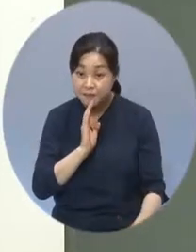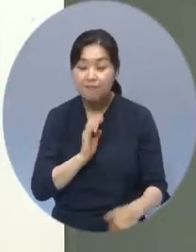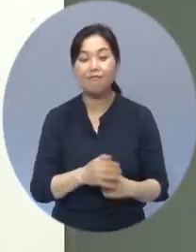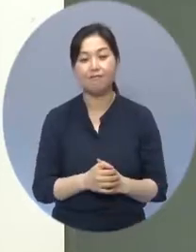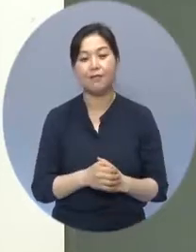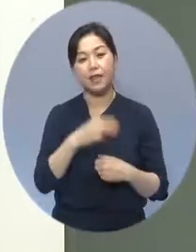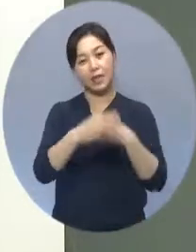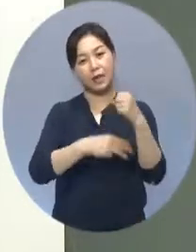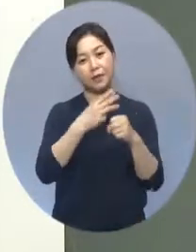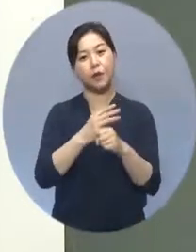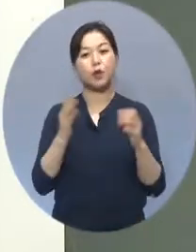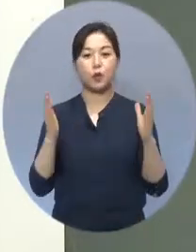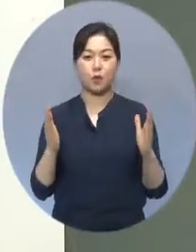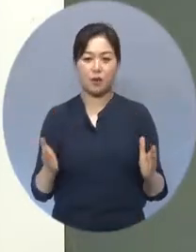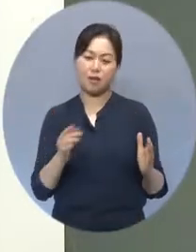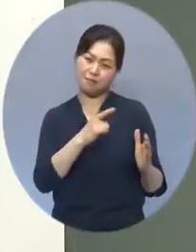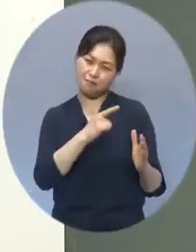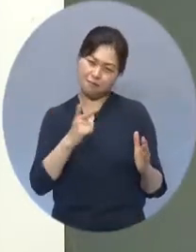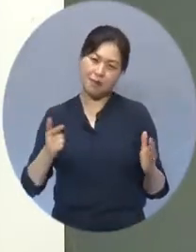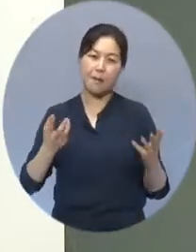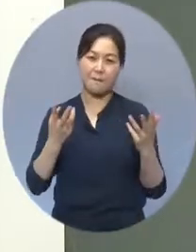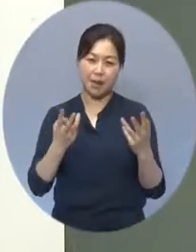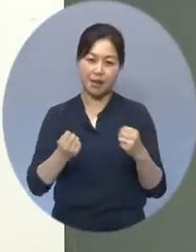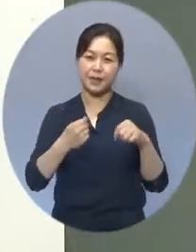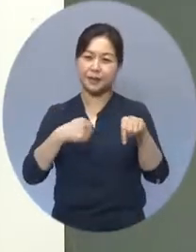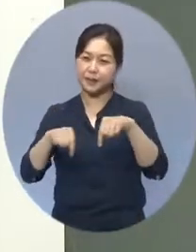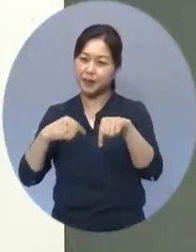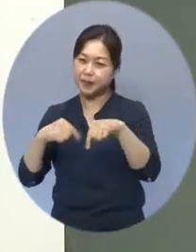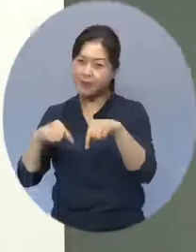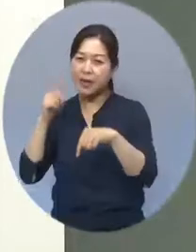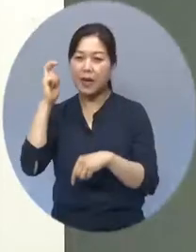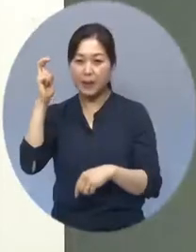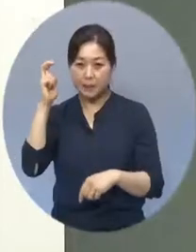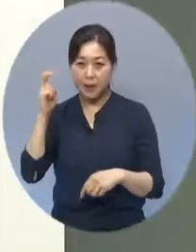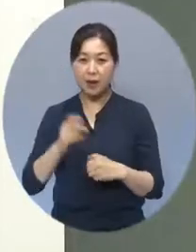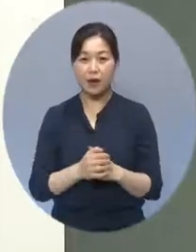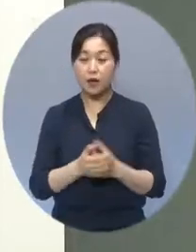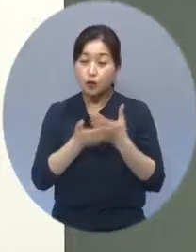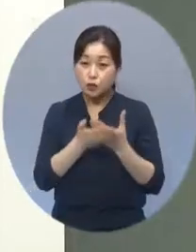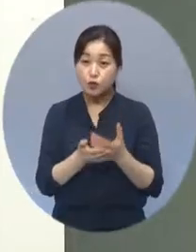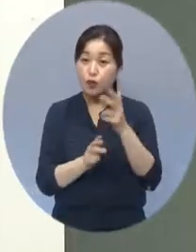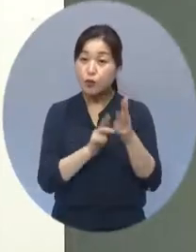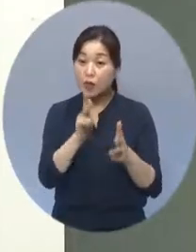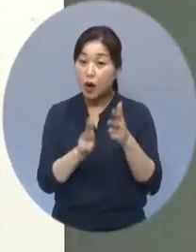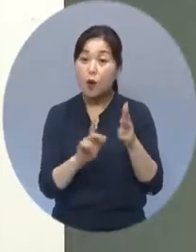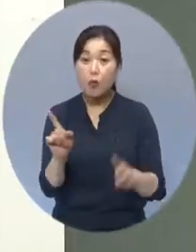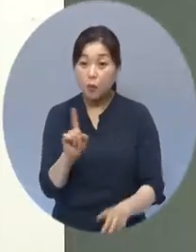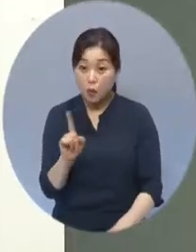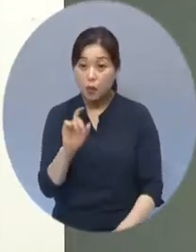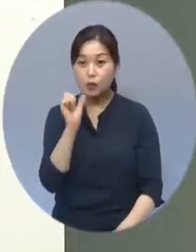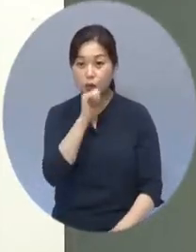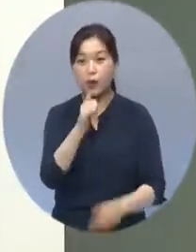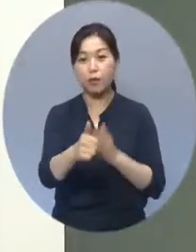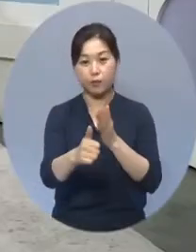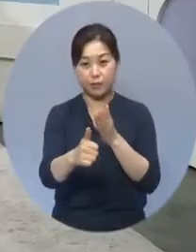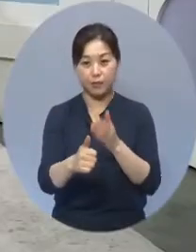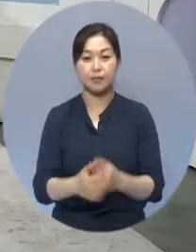3년에 많은 일을 해오신 것 같아. 주요 사업들이 뭐였는지 좀 소개해